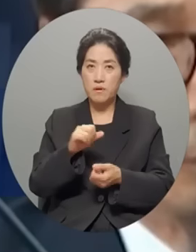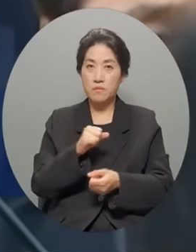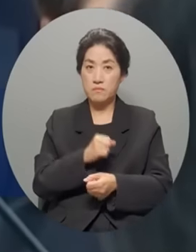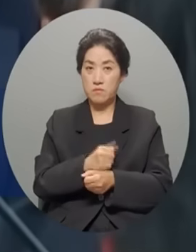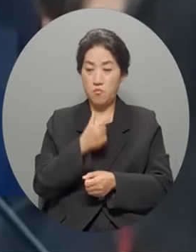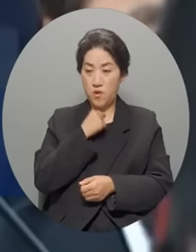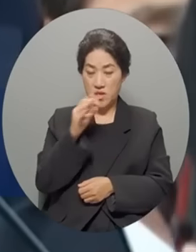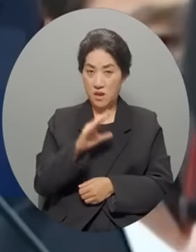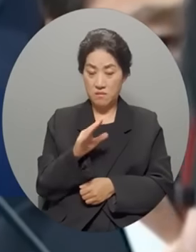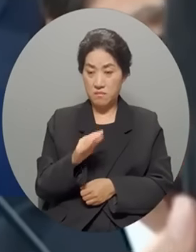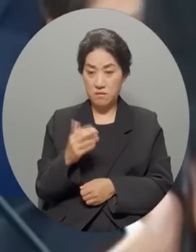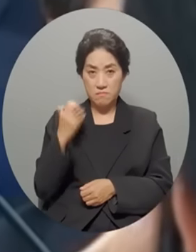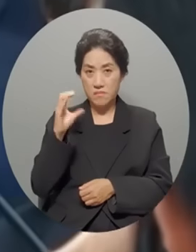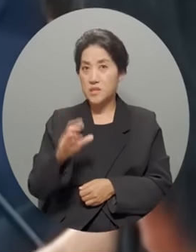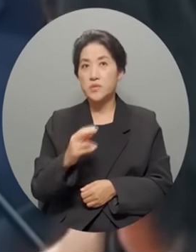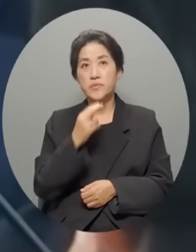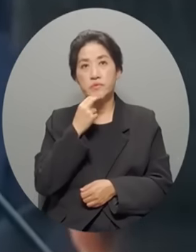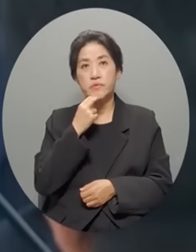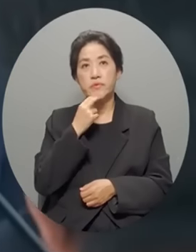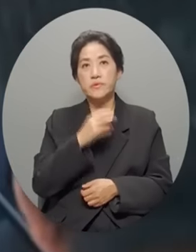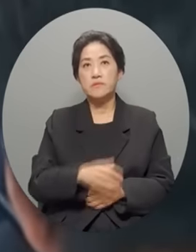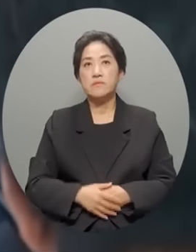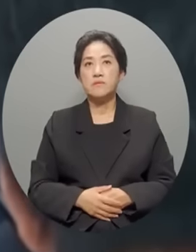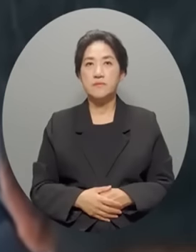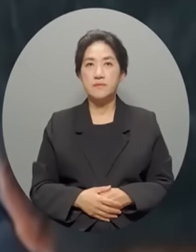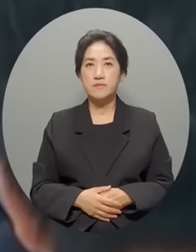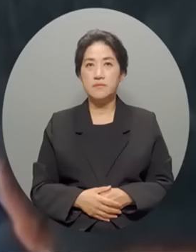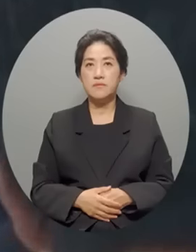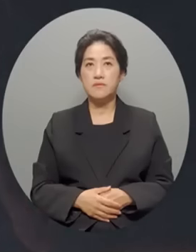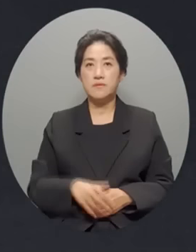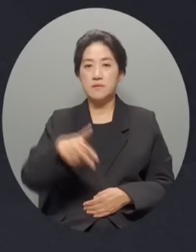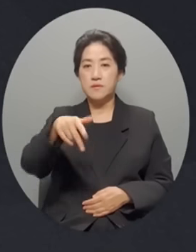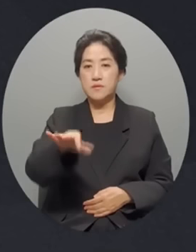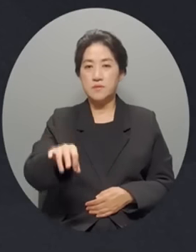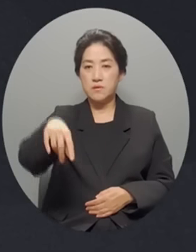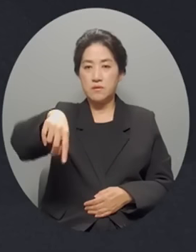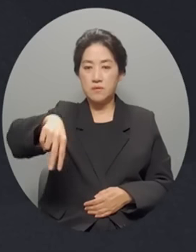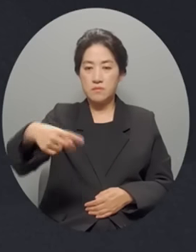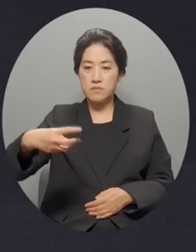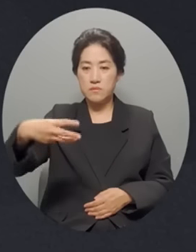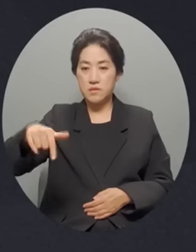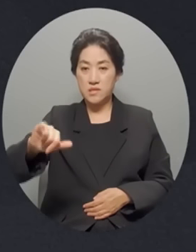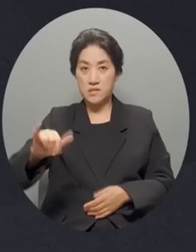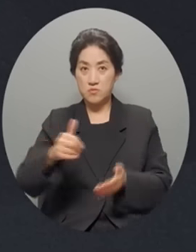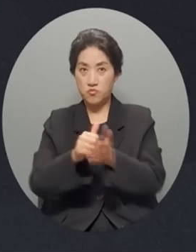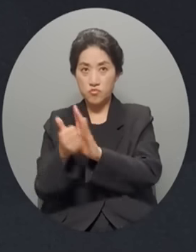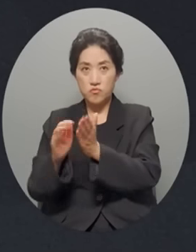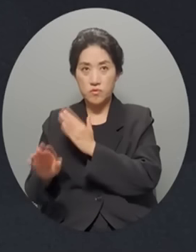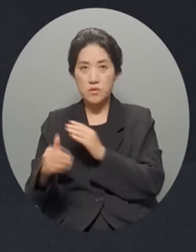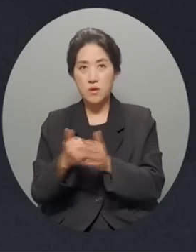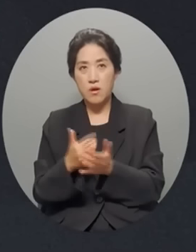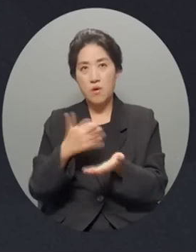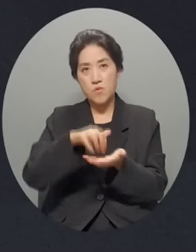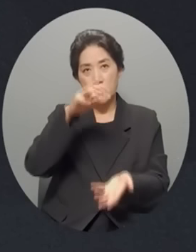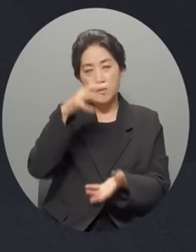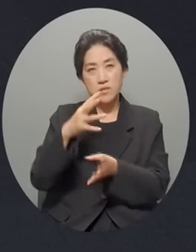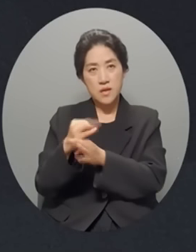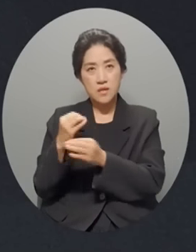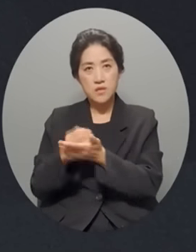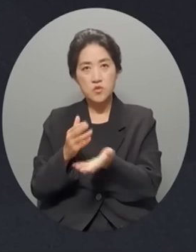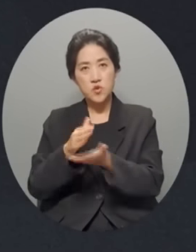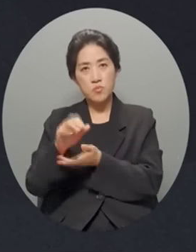원하지 않는 새벽 배송을 하는 경우는 없고. 정슬기 씨의 죽음 이후에도 쿠팡 측은 업무량과 업무 일수는